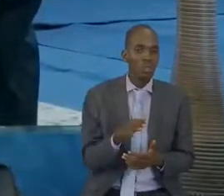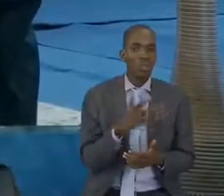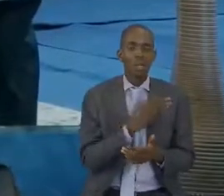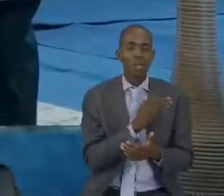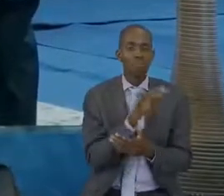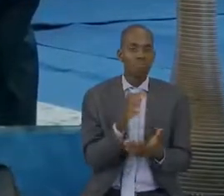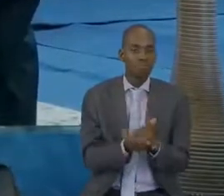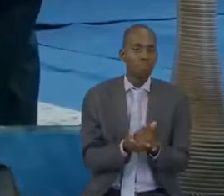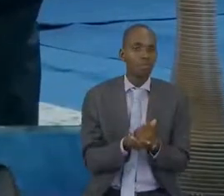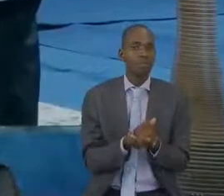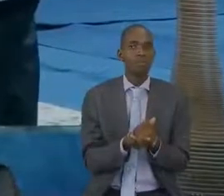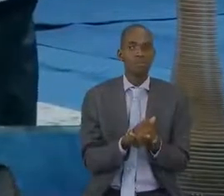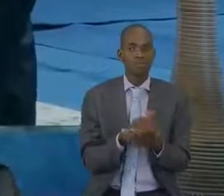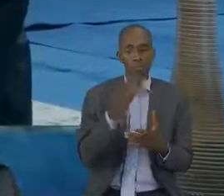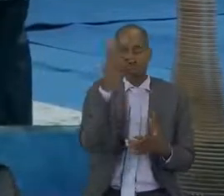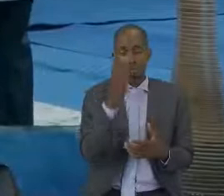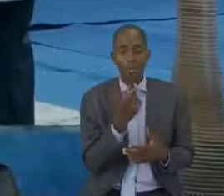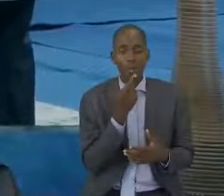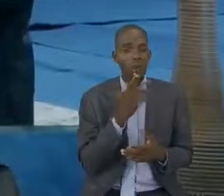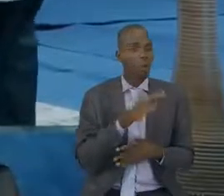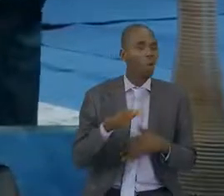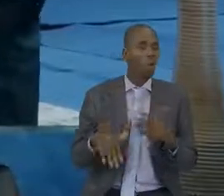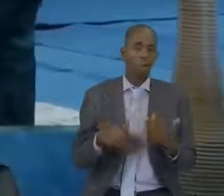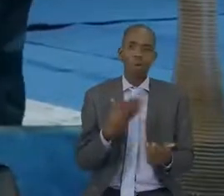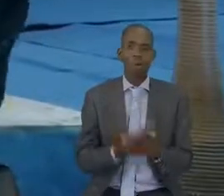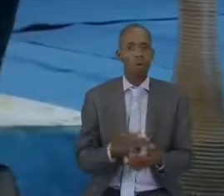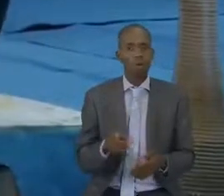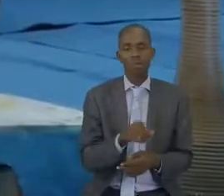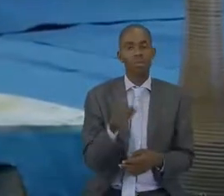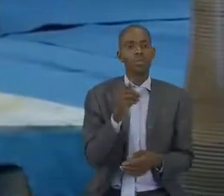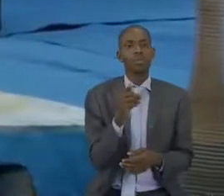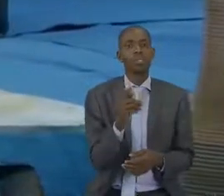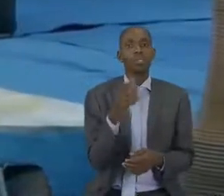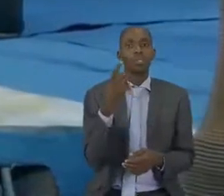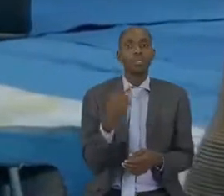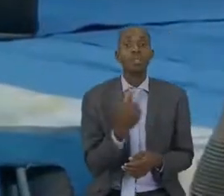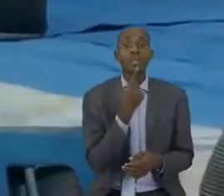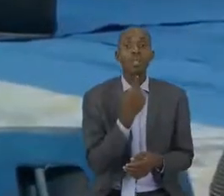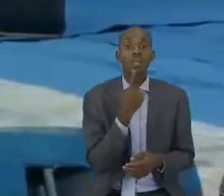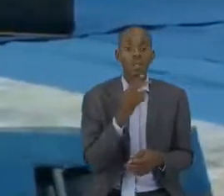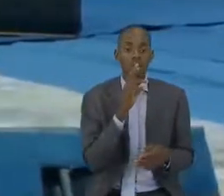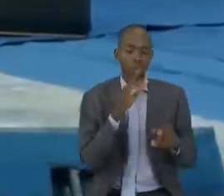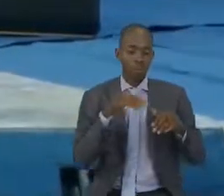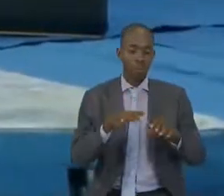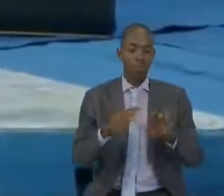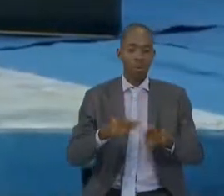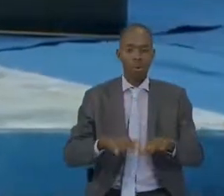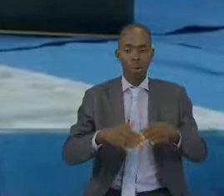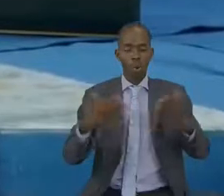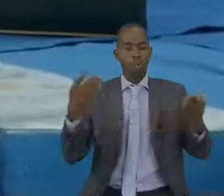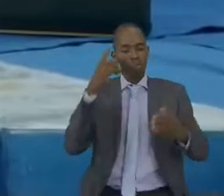hommes mariés, parents, eux tous. La mer Rouge s'est ouverte pour eux et ils ont